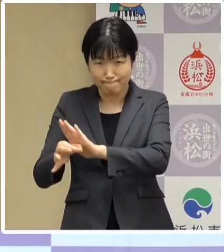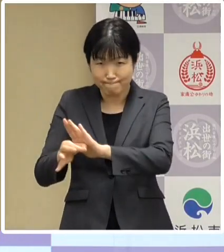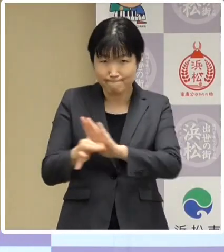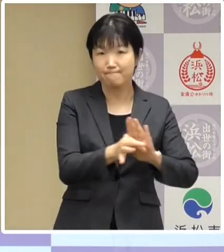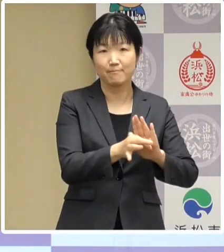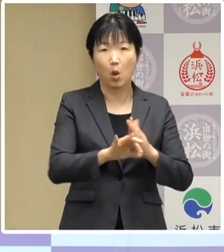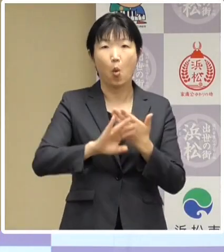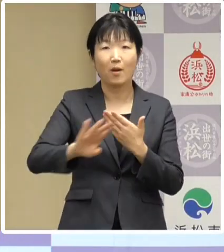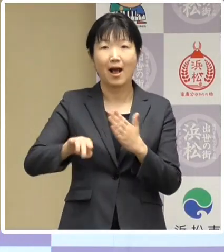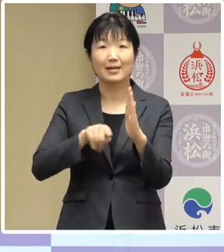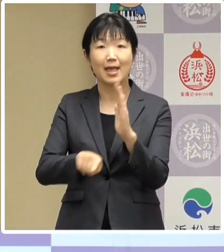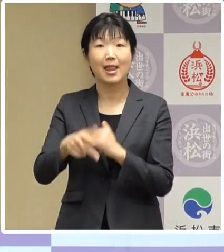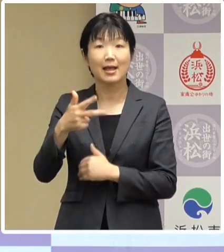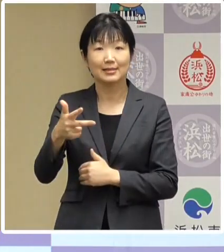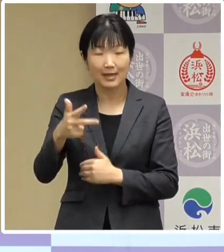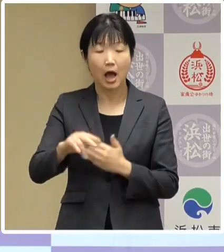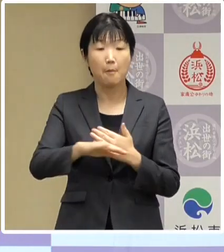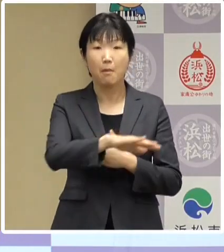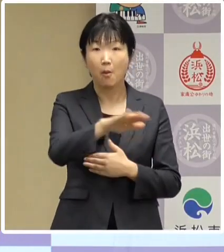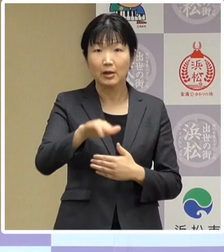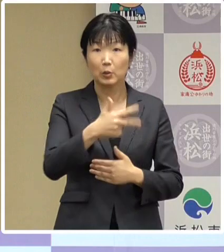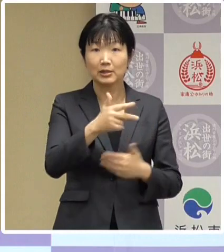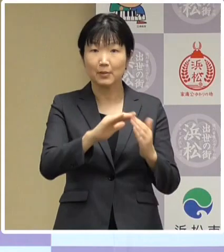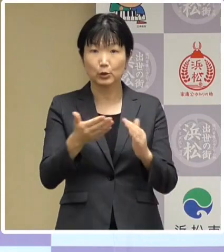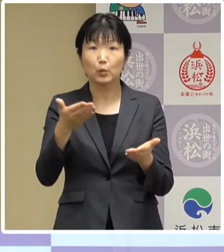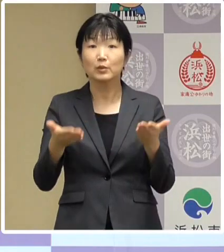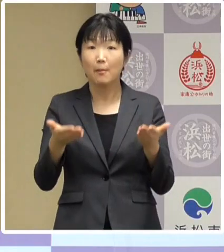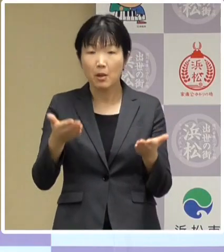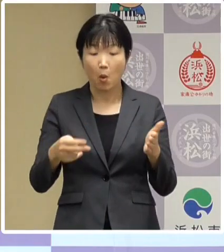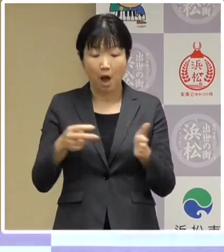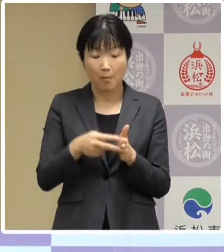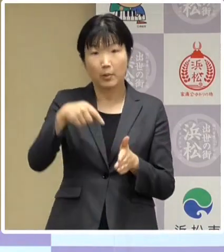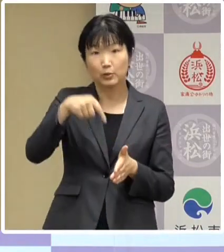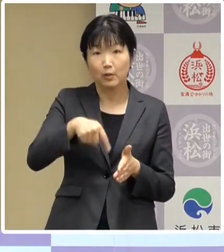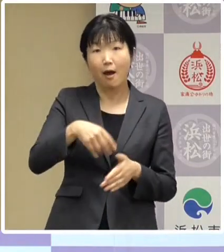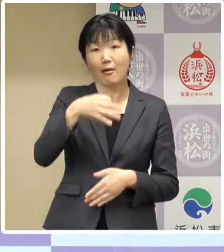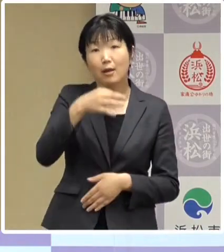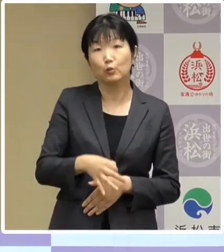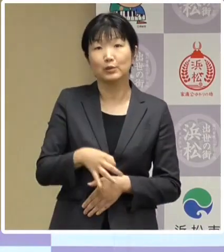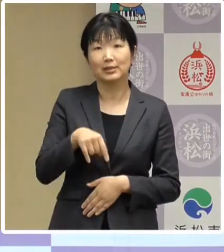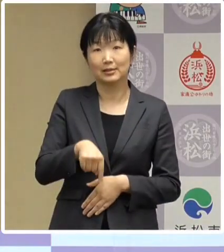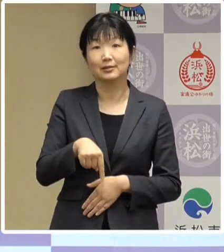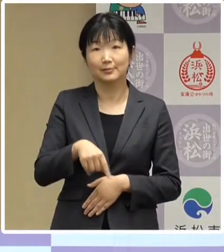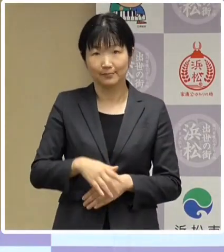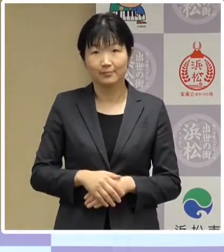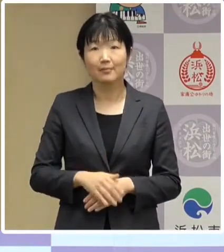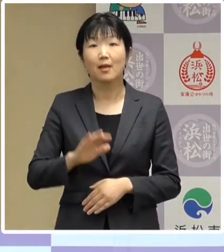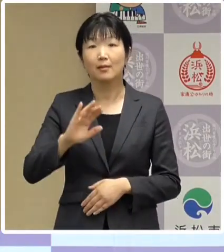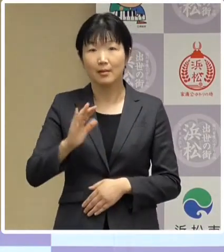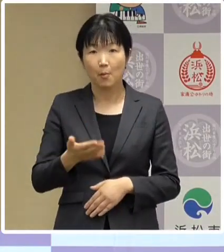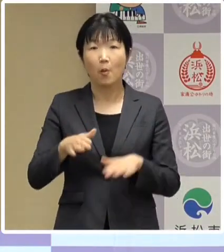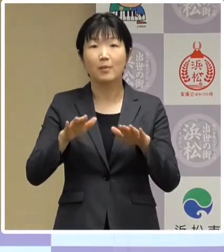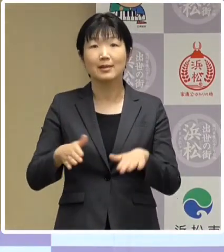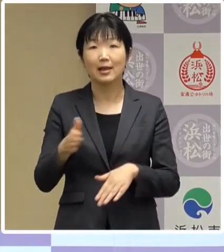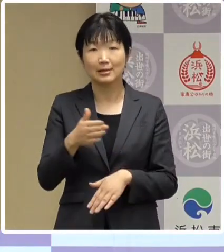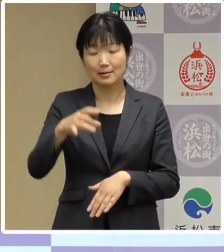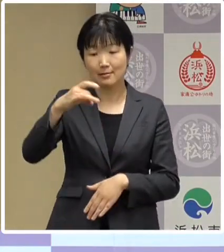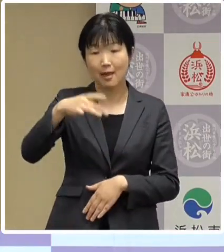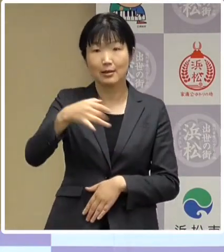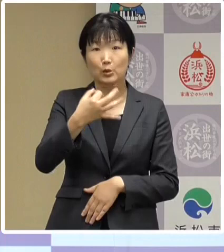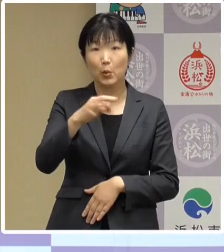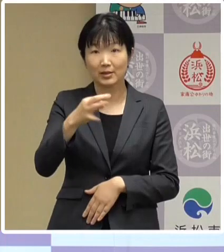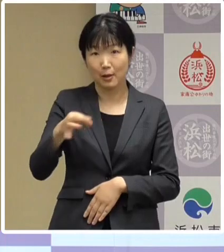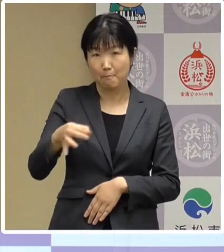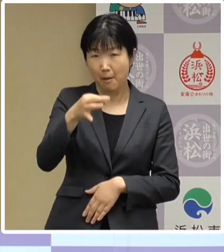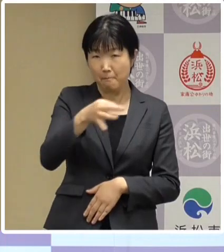市や近隣市町と比較しても安価な水準を維持してまいりました。しかしながら昨今の電気料金等の物価